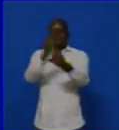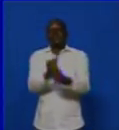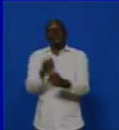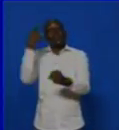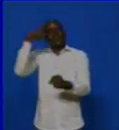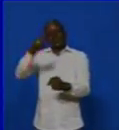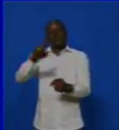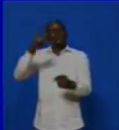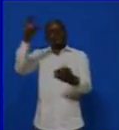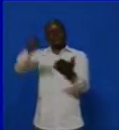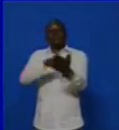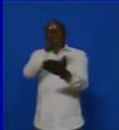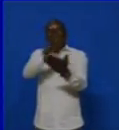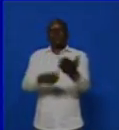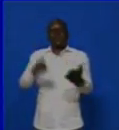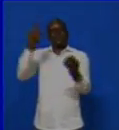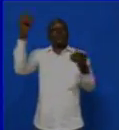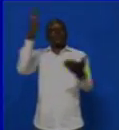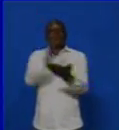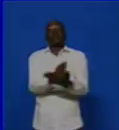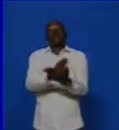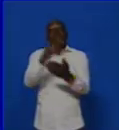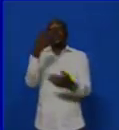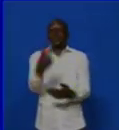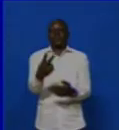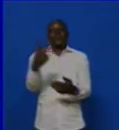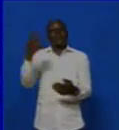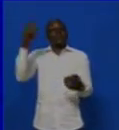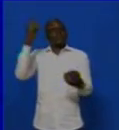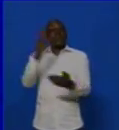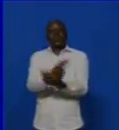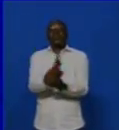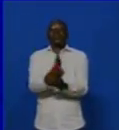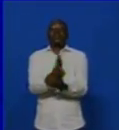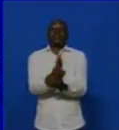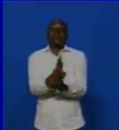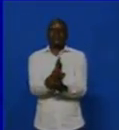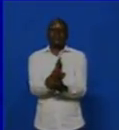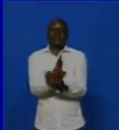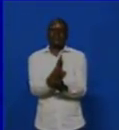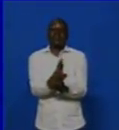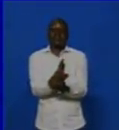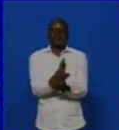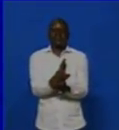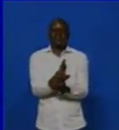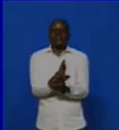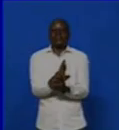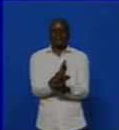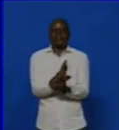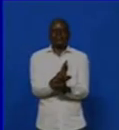lever la suspension des deux structures. Des détails avec Kwale Nebier et Maïmouna Traoré.